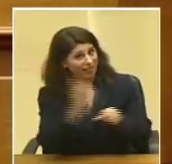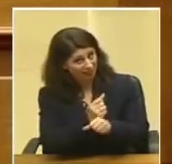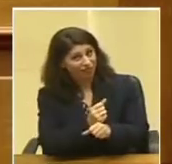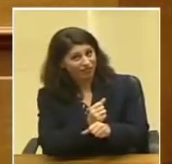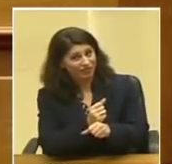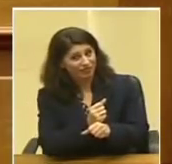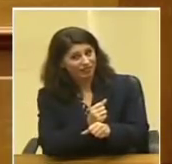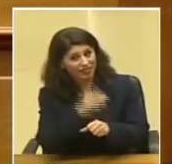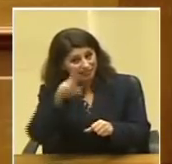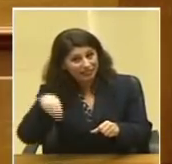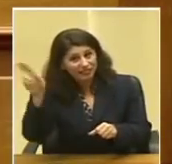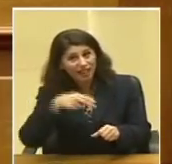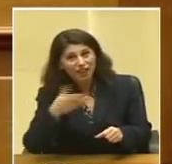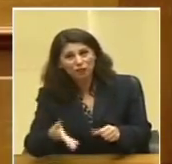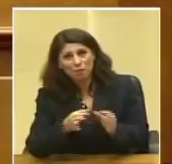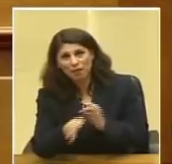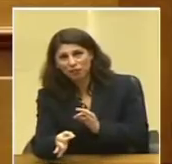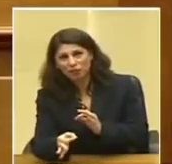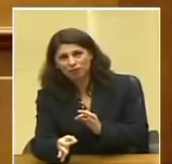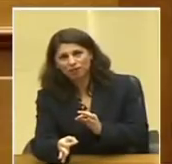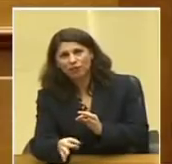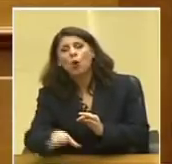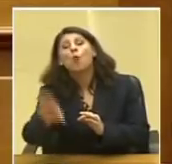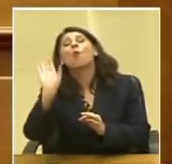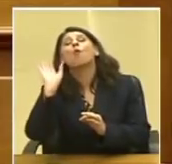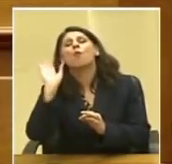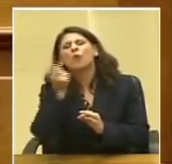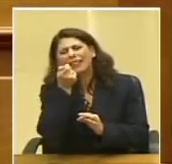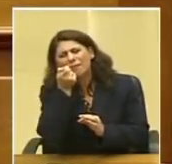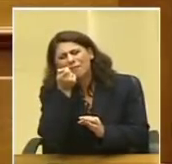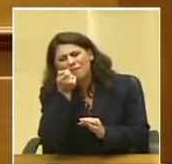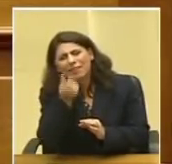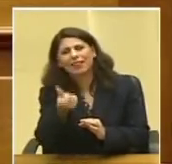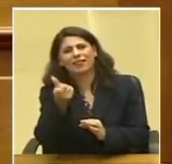την κατάργηση αυτού του μέτρου, ούτε η παραμικρή πιθανότητα δεν υπήρχε.